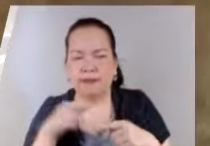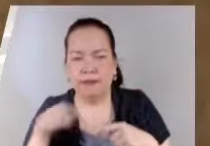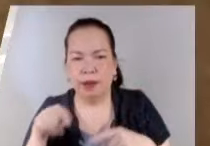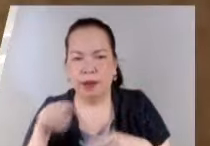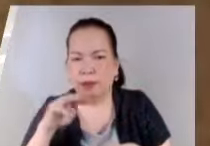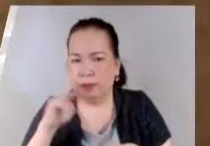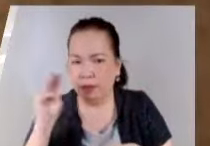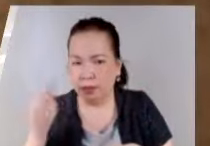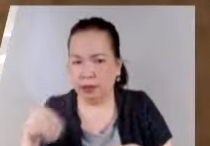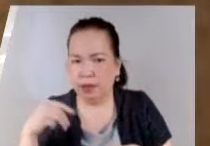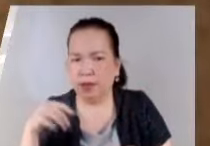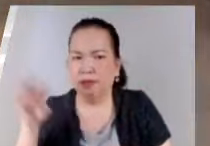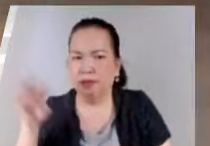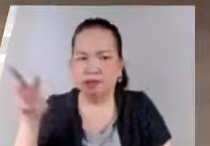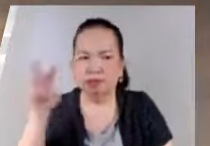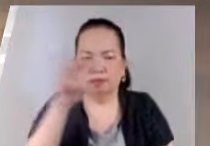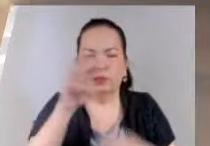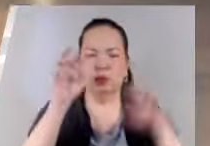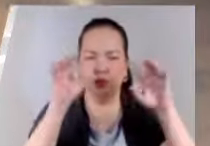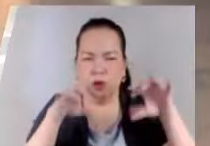Sabado.